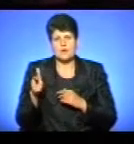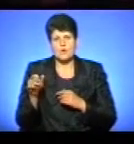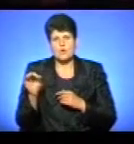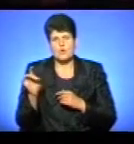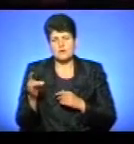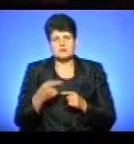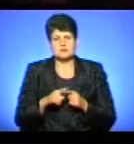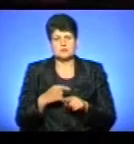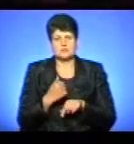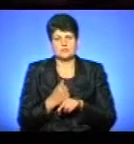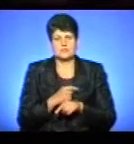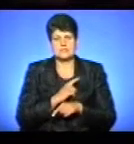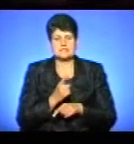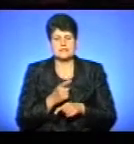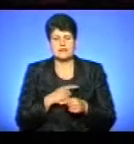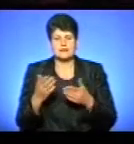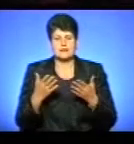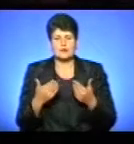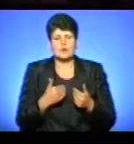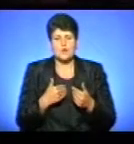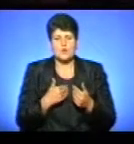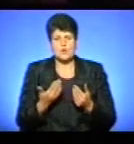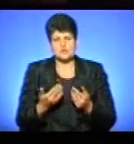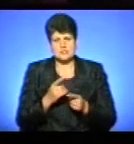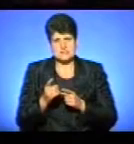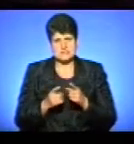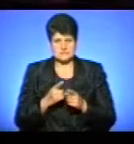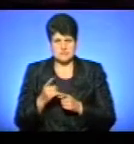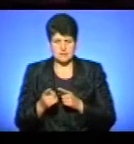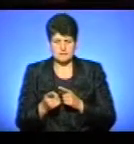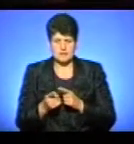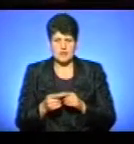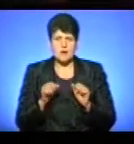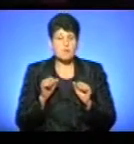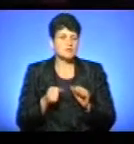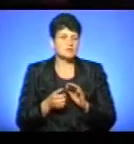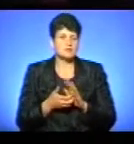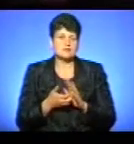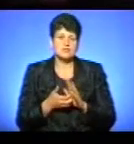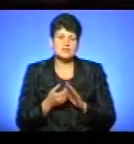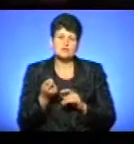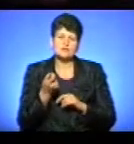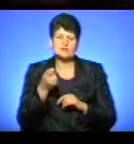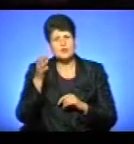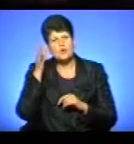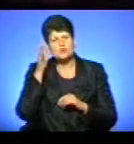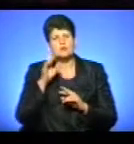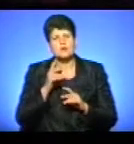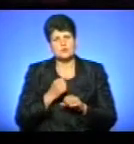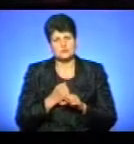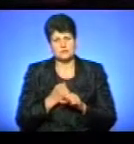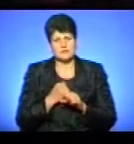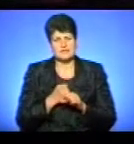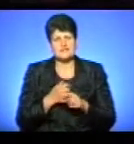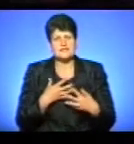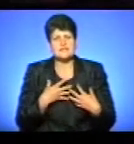провідна сила, яка хоче перемін, змін, але може не вистачає трошки розуму, як це зробити. І вони